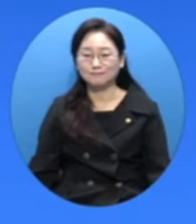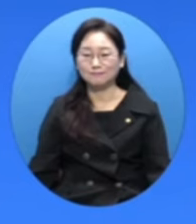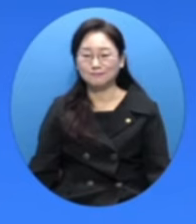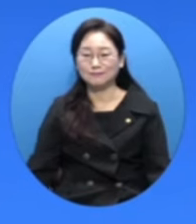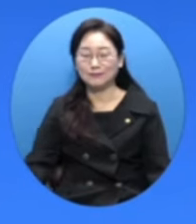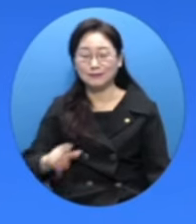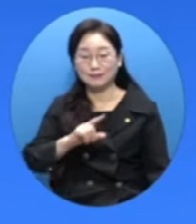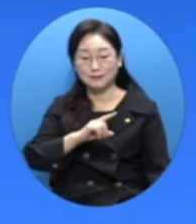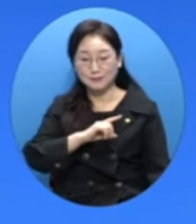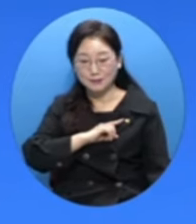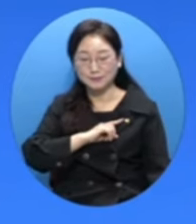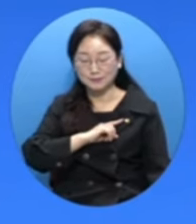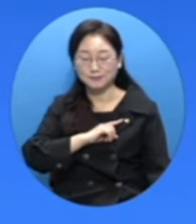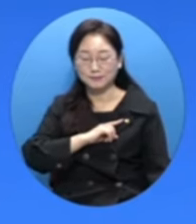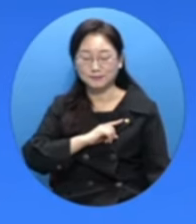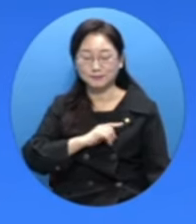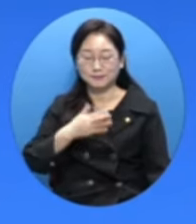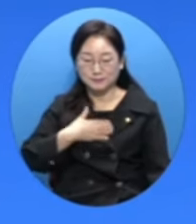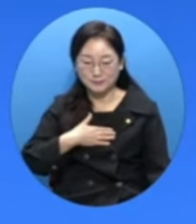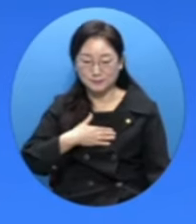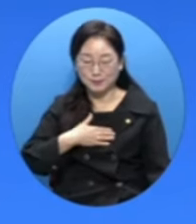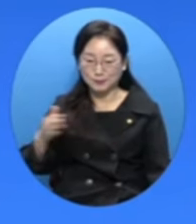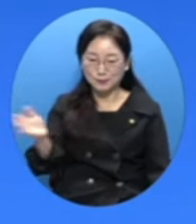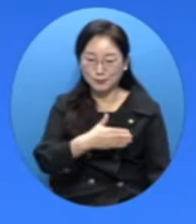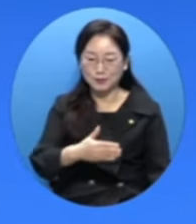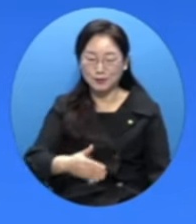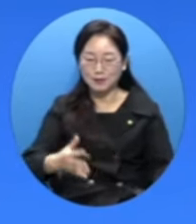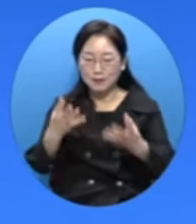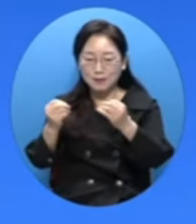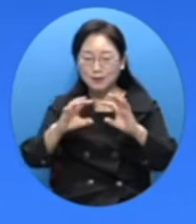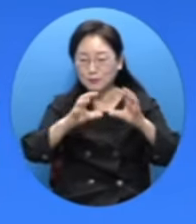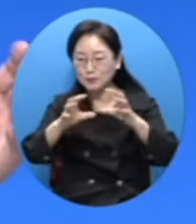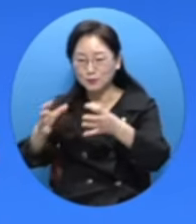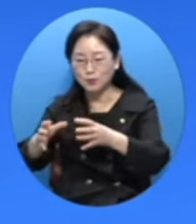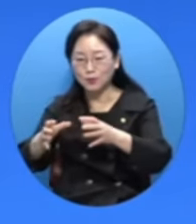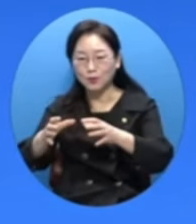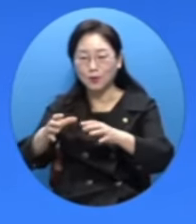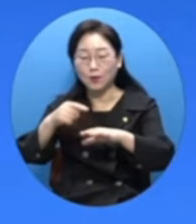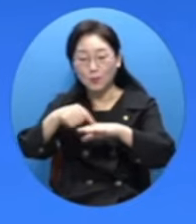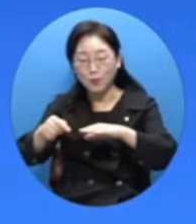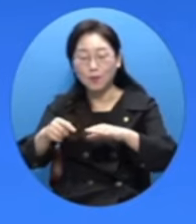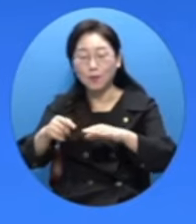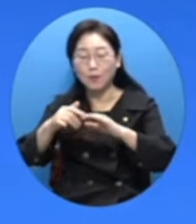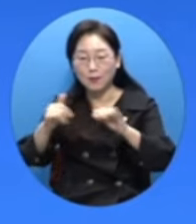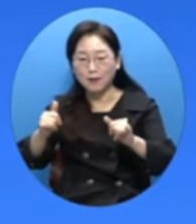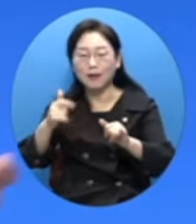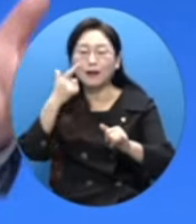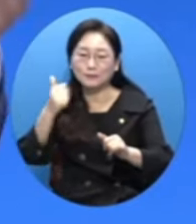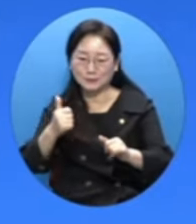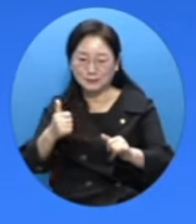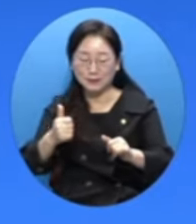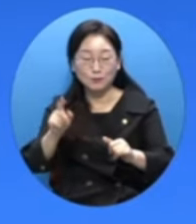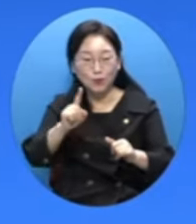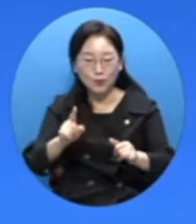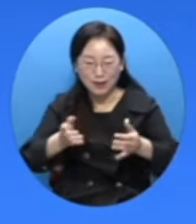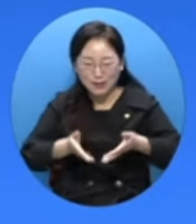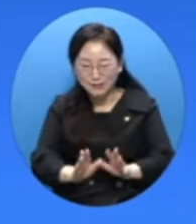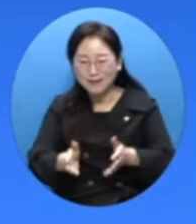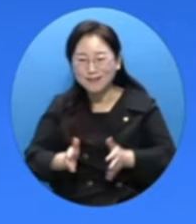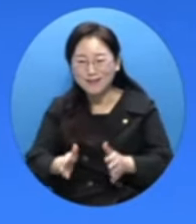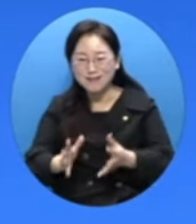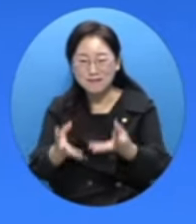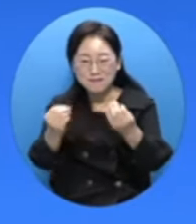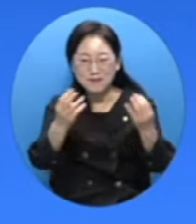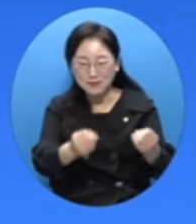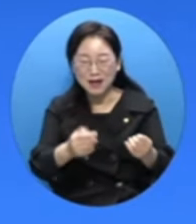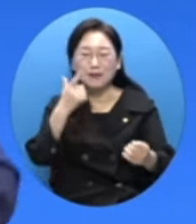그 이름이 그날로 많은 민족의 아버지가 되었습니다. 쉽게 우리나라 우리말로 하면 다둥이 아버지가 된 거예요.